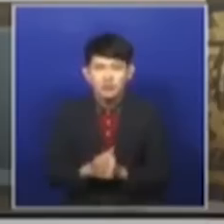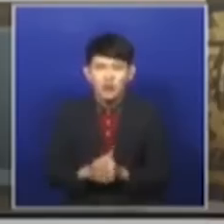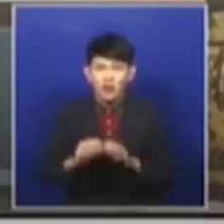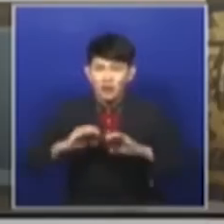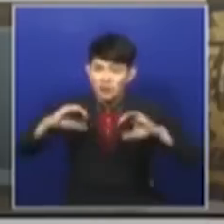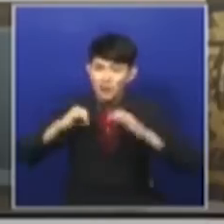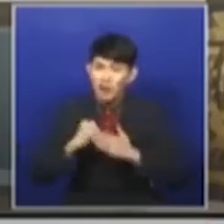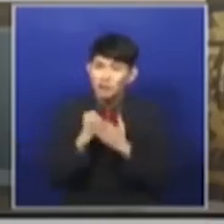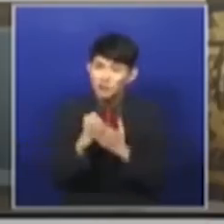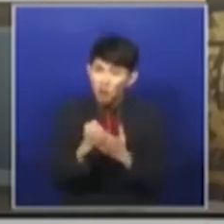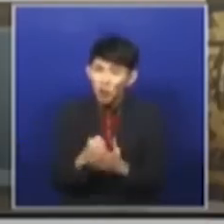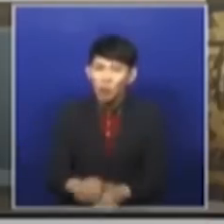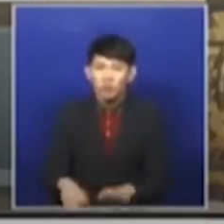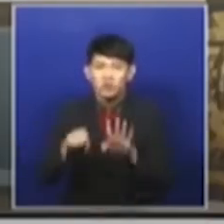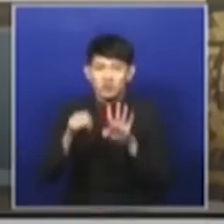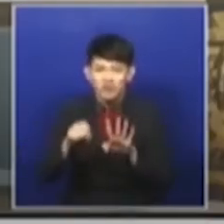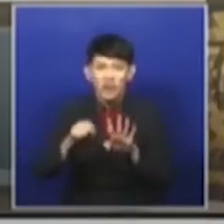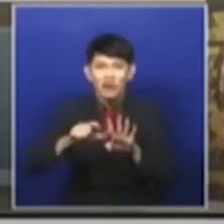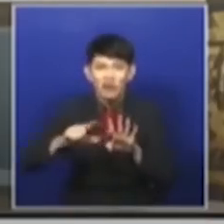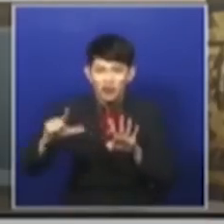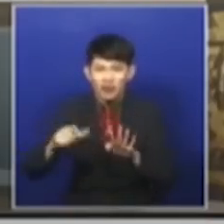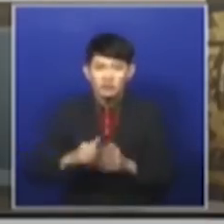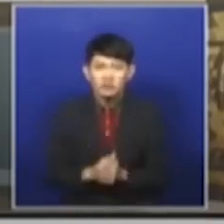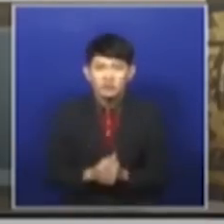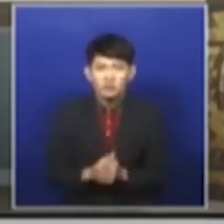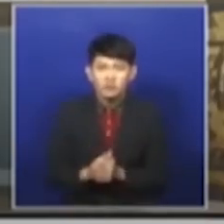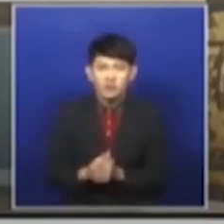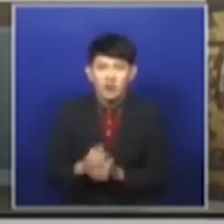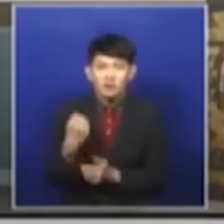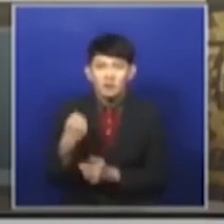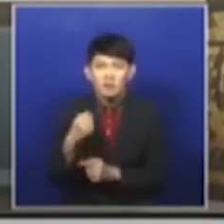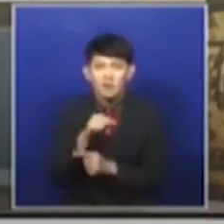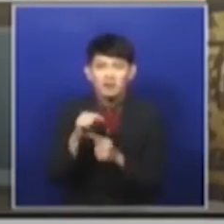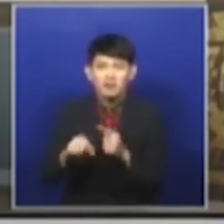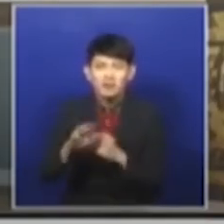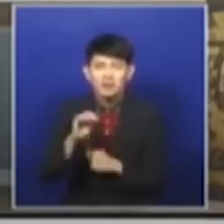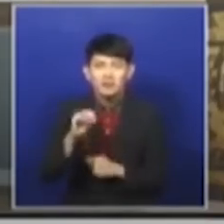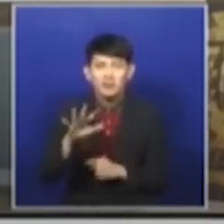ให้วงเงินช่วยเหลือถึง4แสนล้านบาทคิดเป็นประมาณ